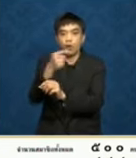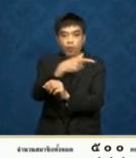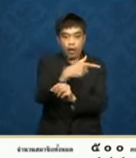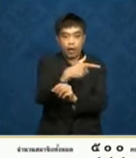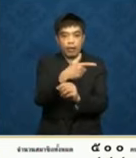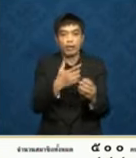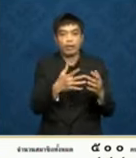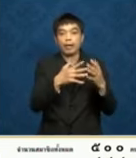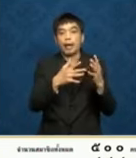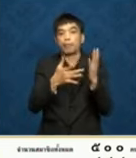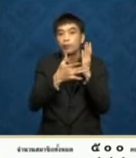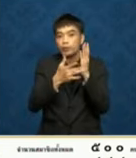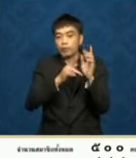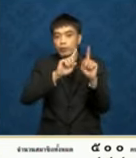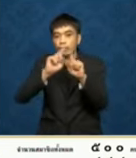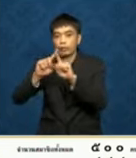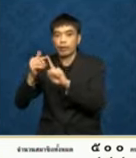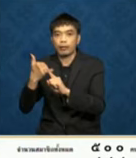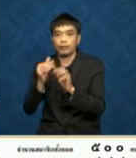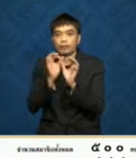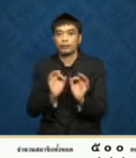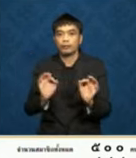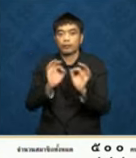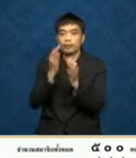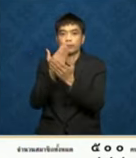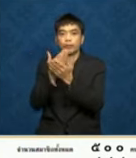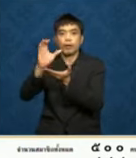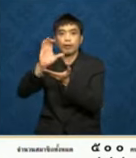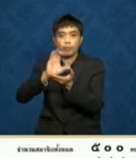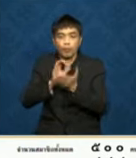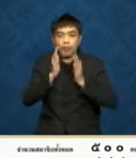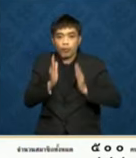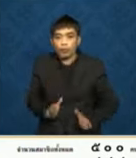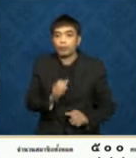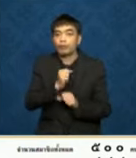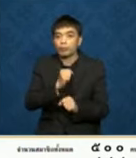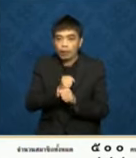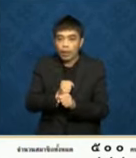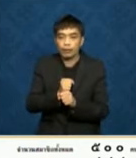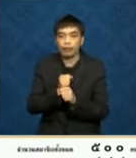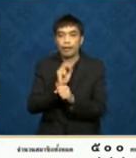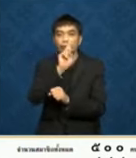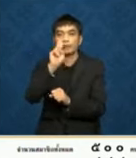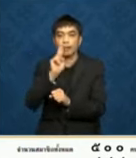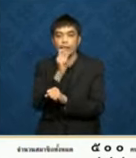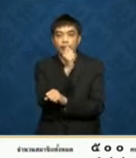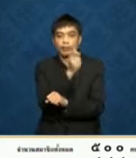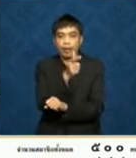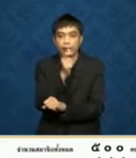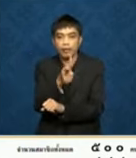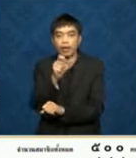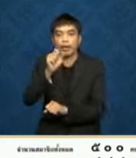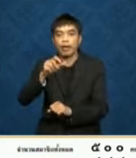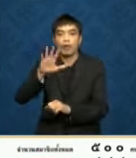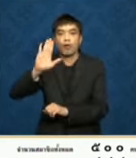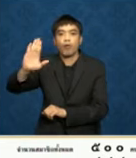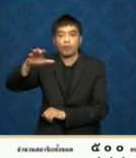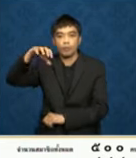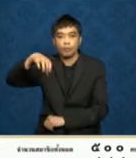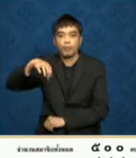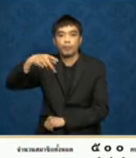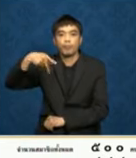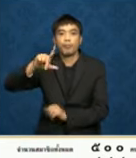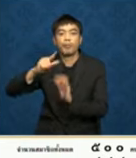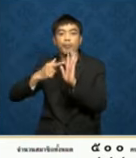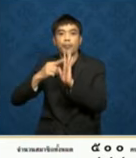ี่ท่านพูดถึงนั้นรวมถึงงบประมาณที่เกยวกบบุคลากรงใช้จ่ายประจำของทางสำนังประหลดด้วย เลย